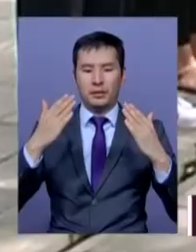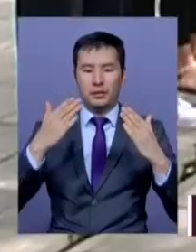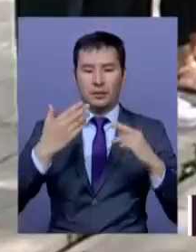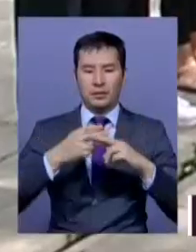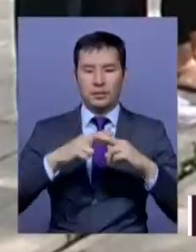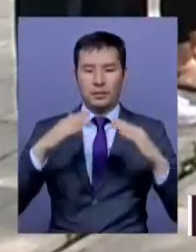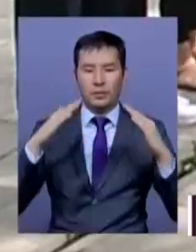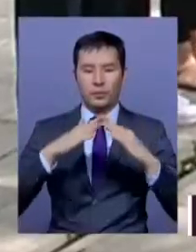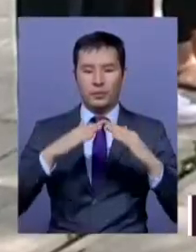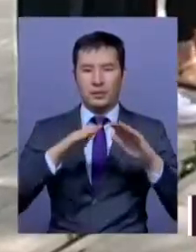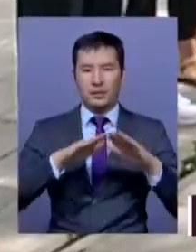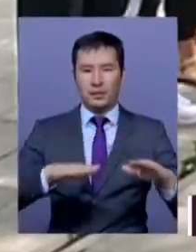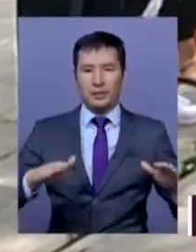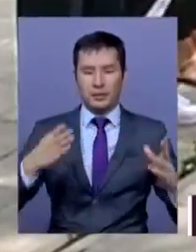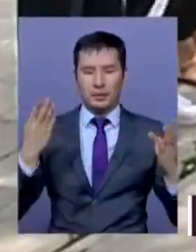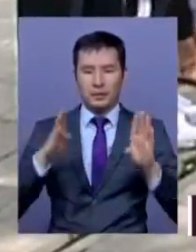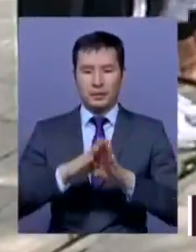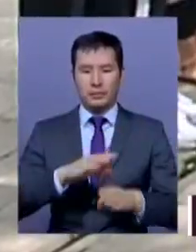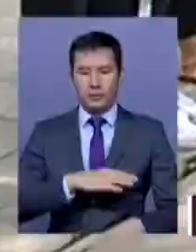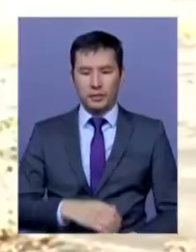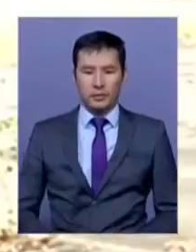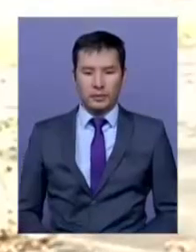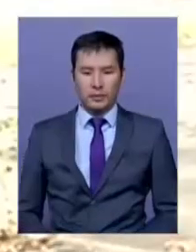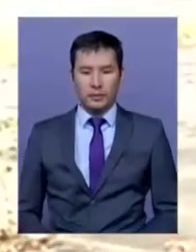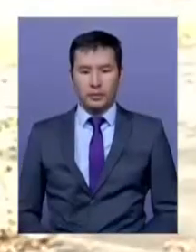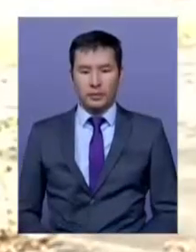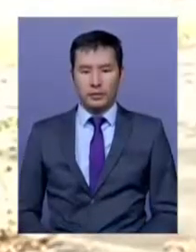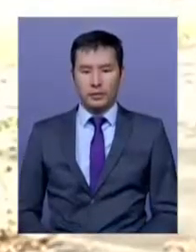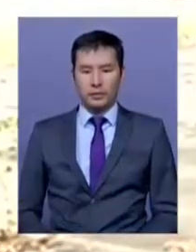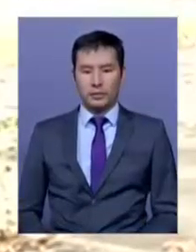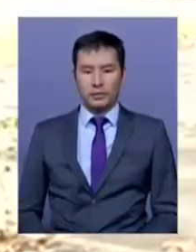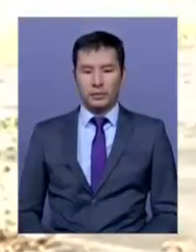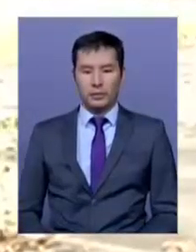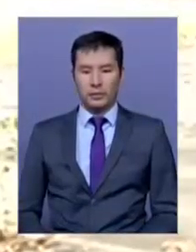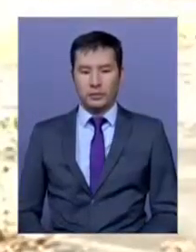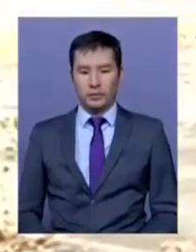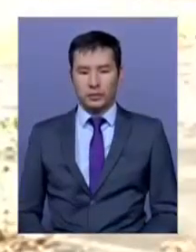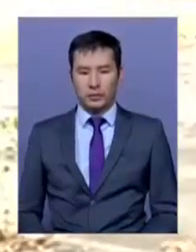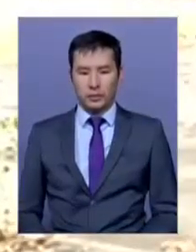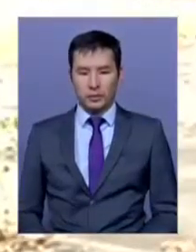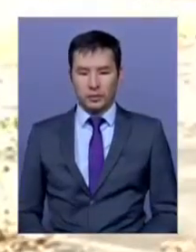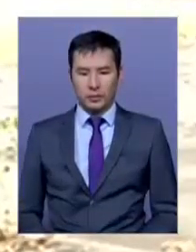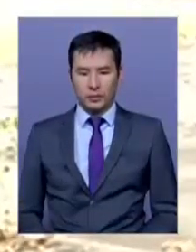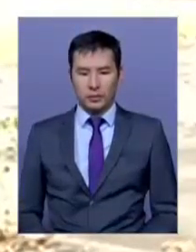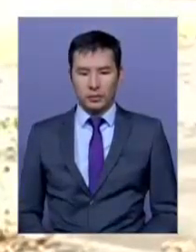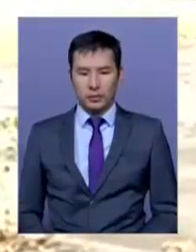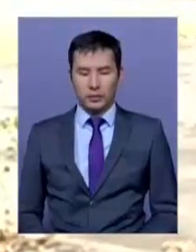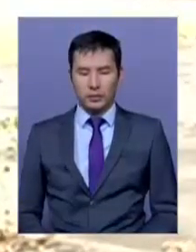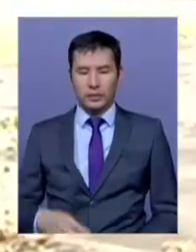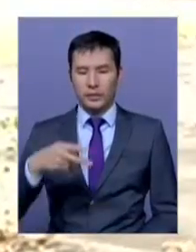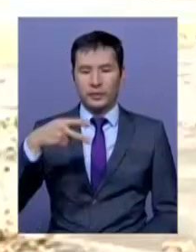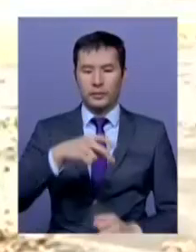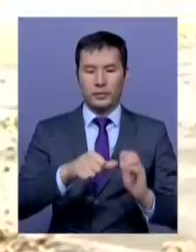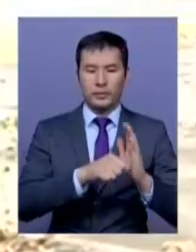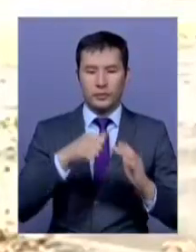27 жеткіншек сос балалар ауылына қоныс аударды. Когда наш фонд начинал проект «Казахстан без сирот» в 2006 году, 2006